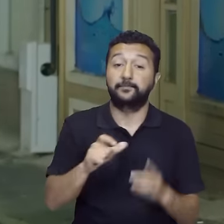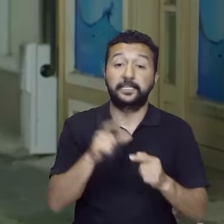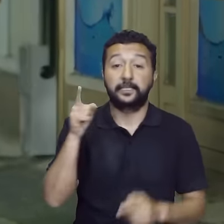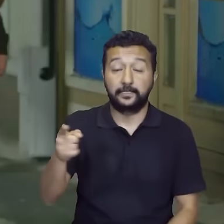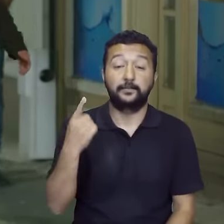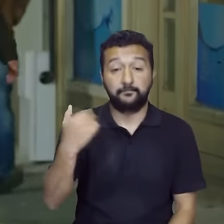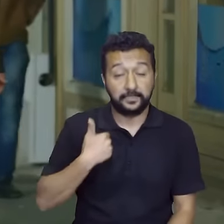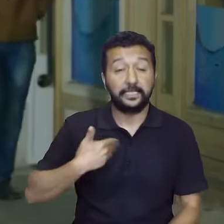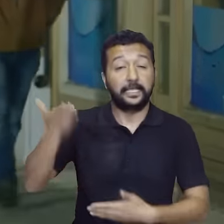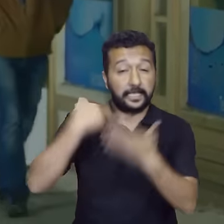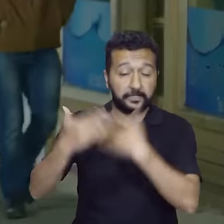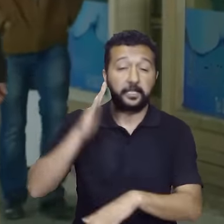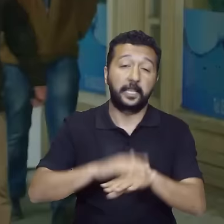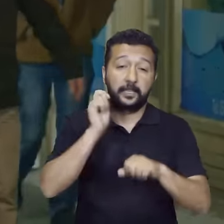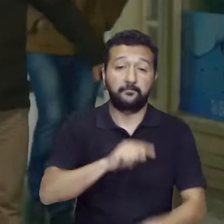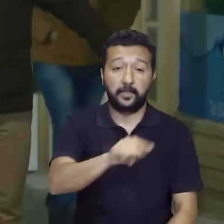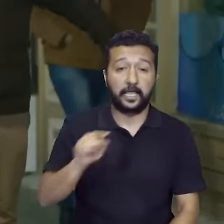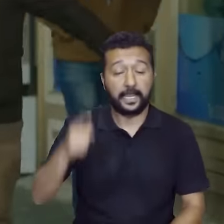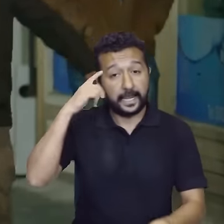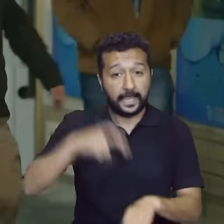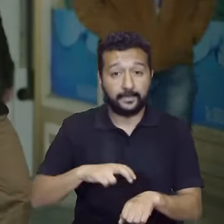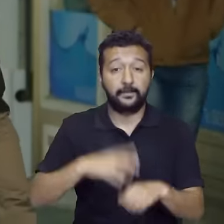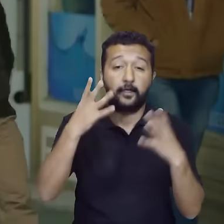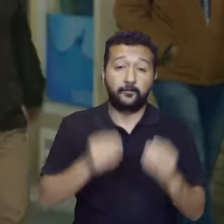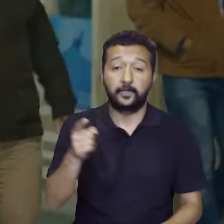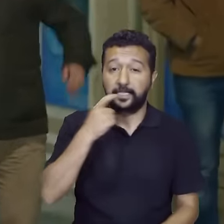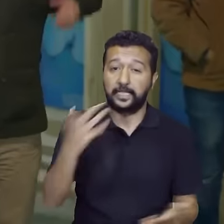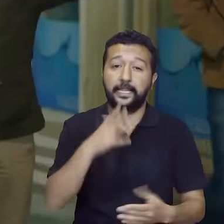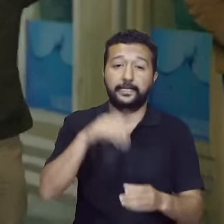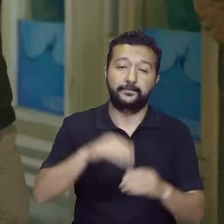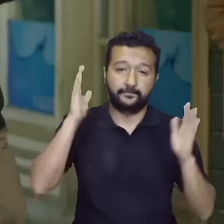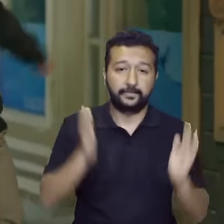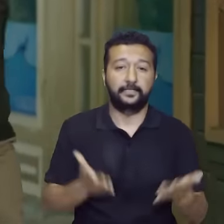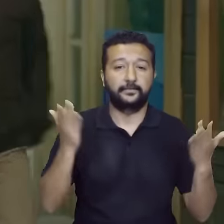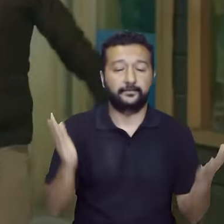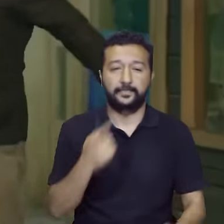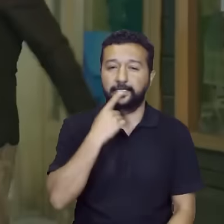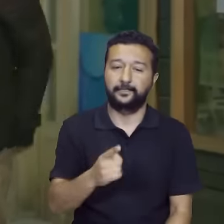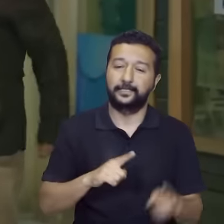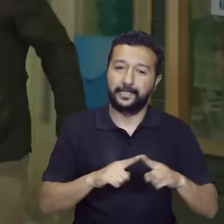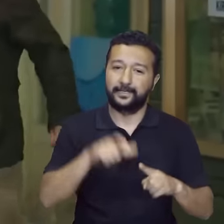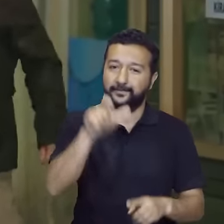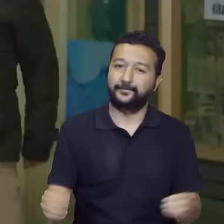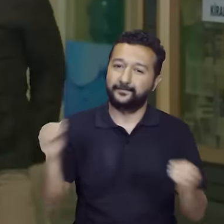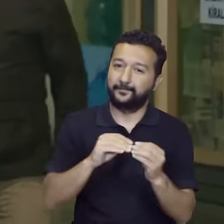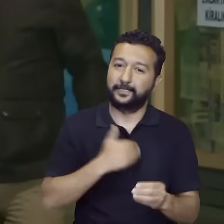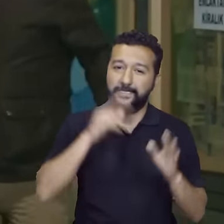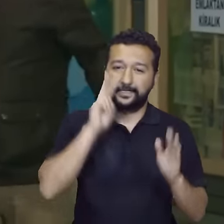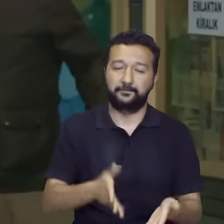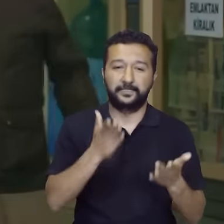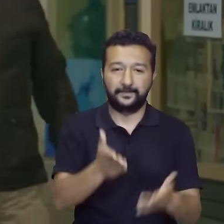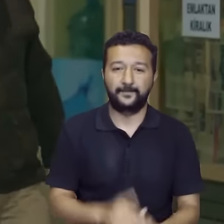şair? Biz de geçtik o yollardan, hatıralar kaldı o yıllardan. Ay be, ay. Tarık coşturdun beni vallahi